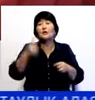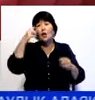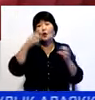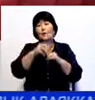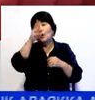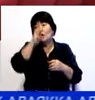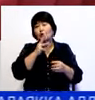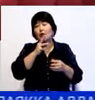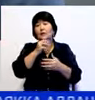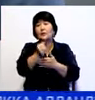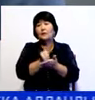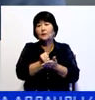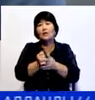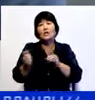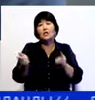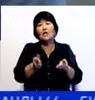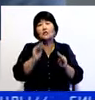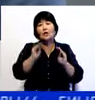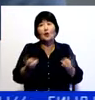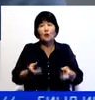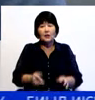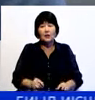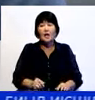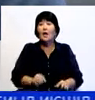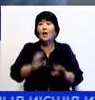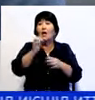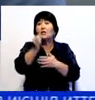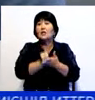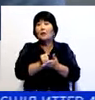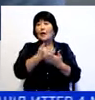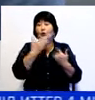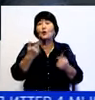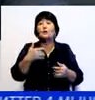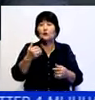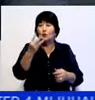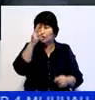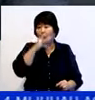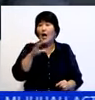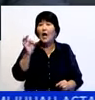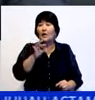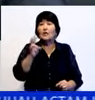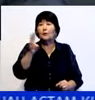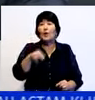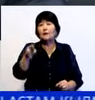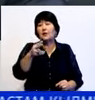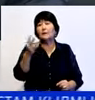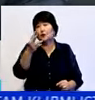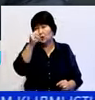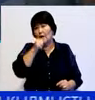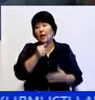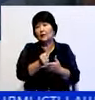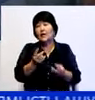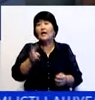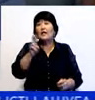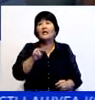қорын жасақтау қажет деді. Запас бір жоқ дегенде 3 айлық қорын құрту октябрь, ноябрь, декабрьге жету керек мысалы. Yani